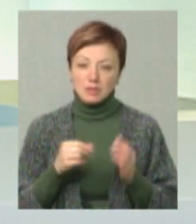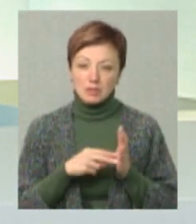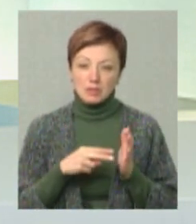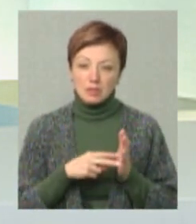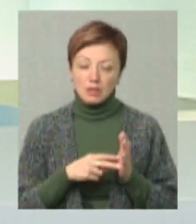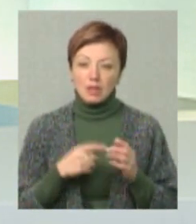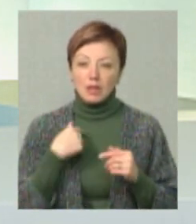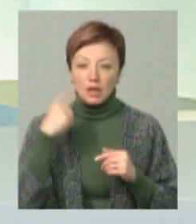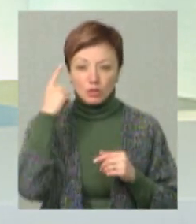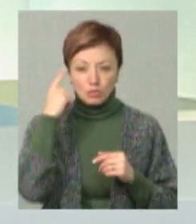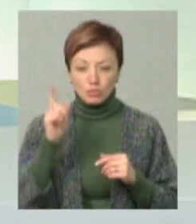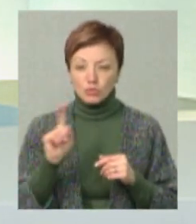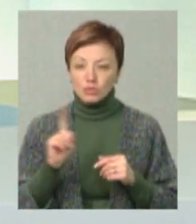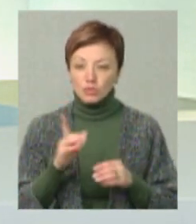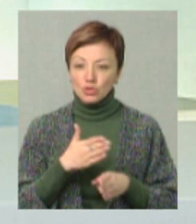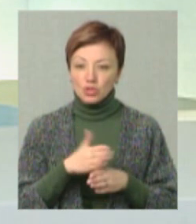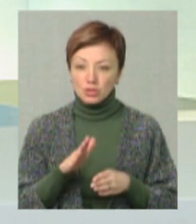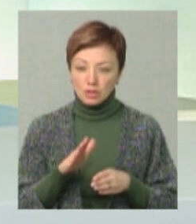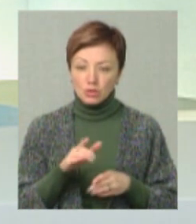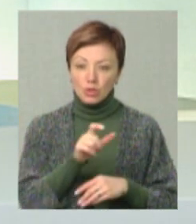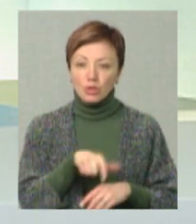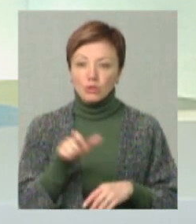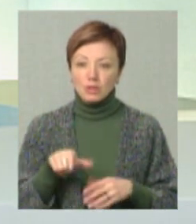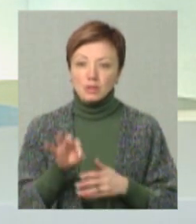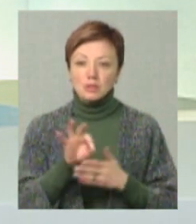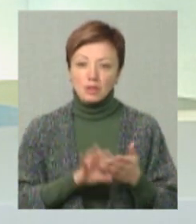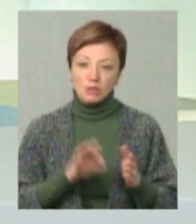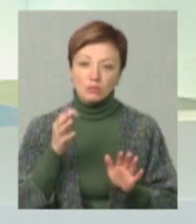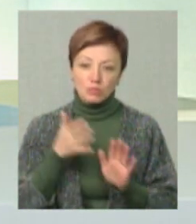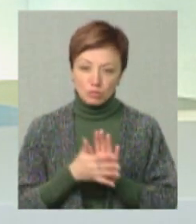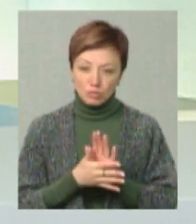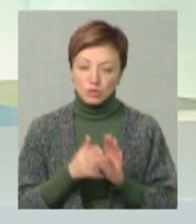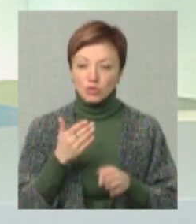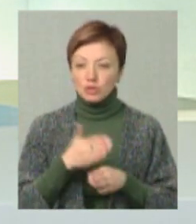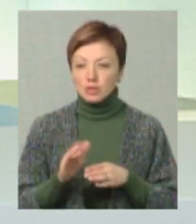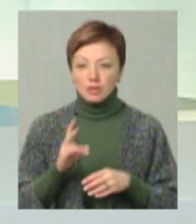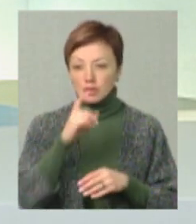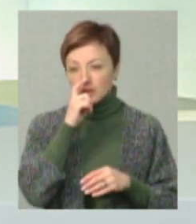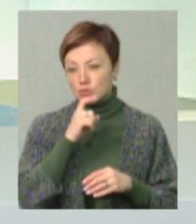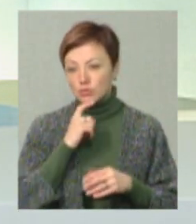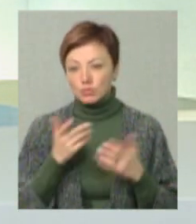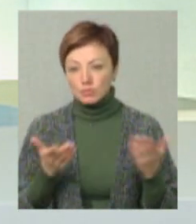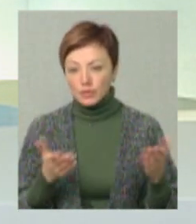ціни. Я думаю, що частину людей зразу ж зрозуміло, частину не